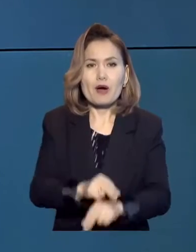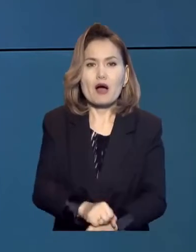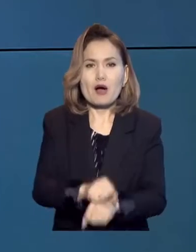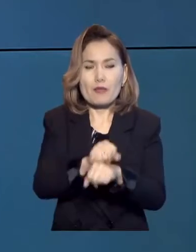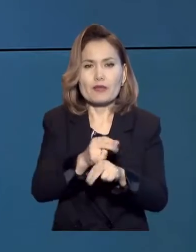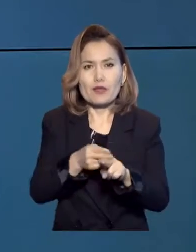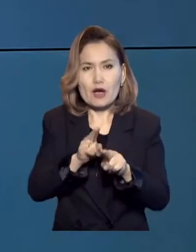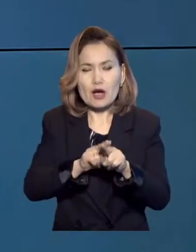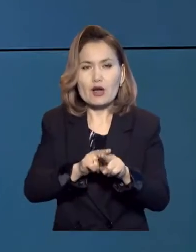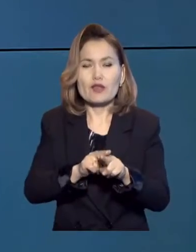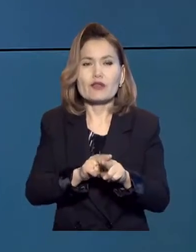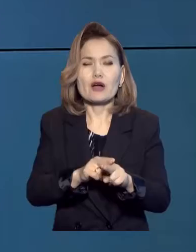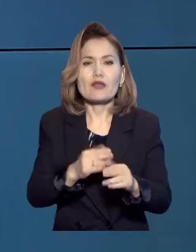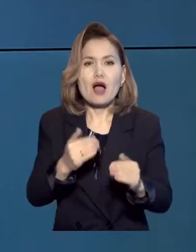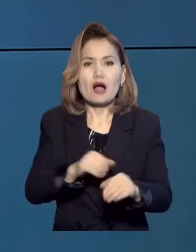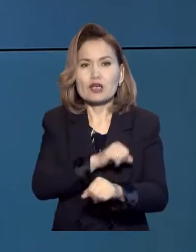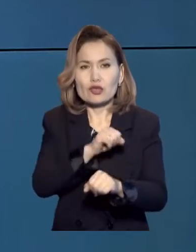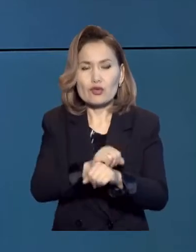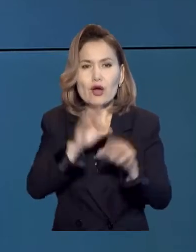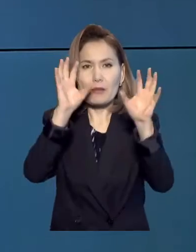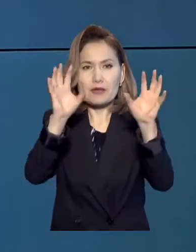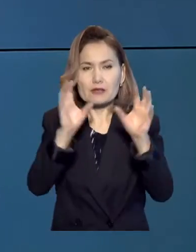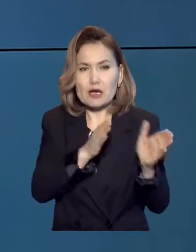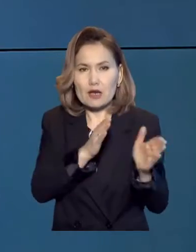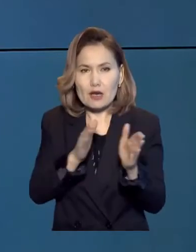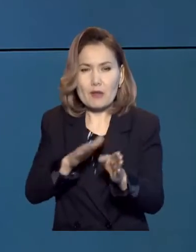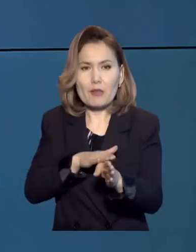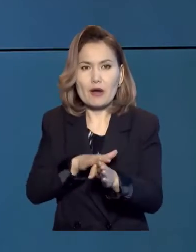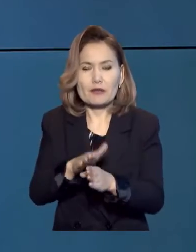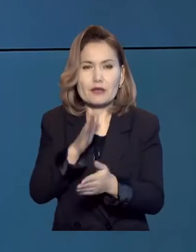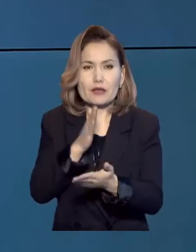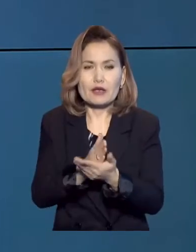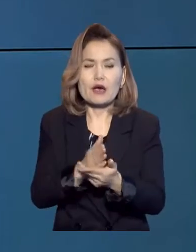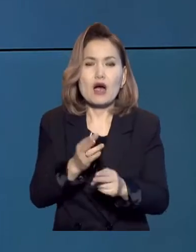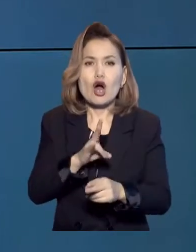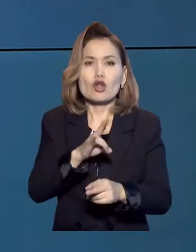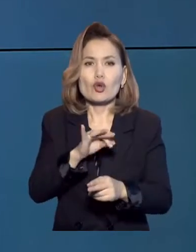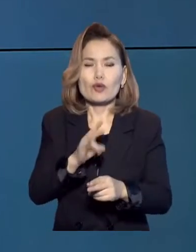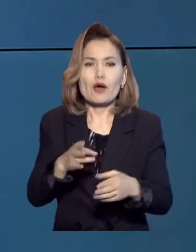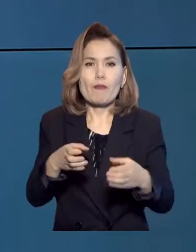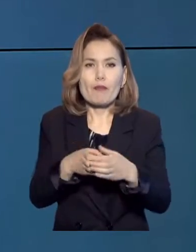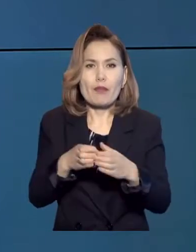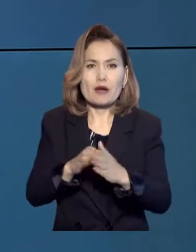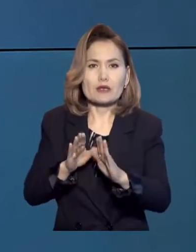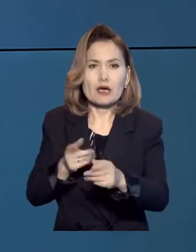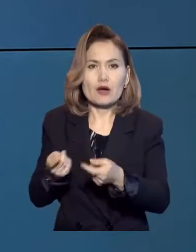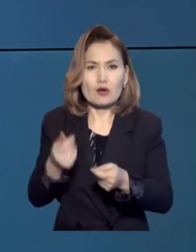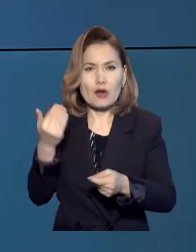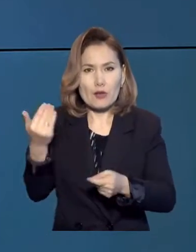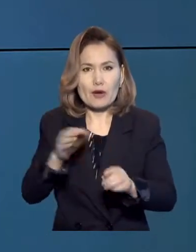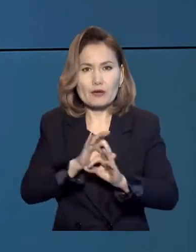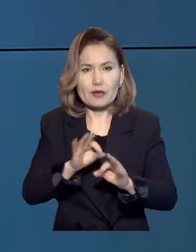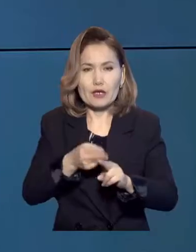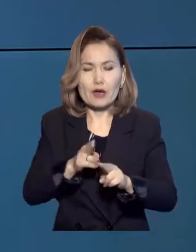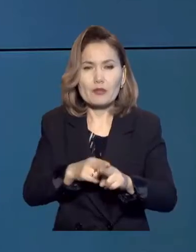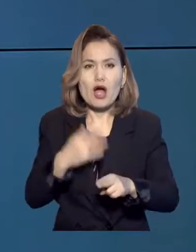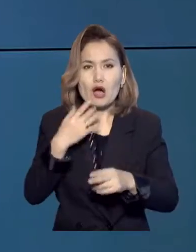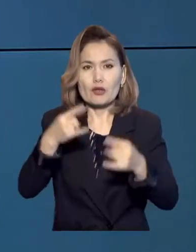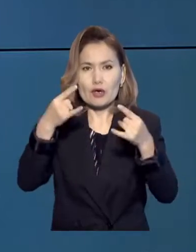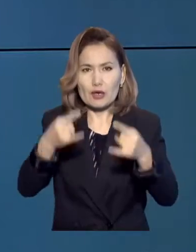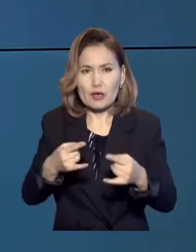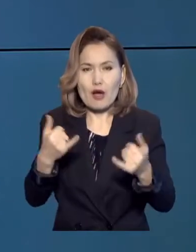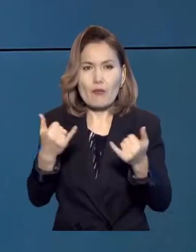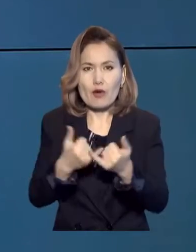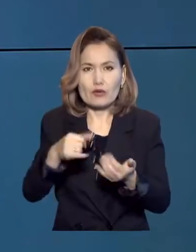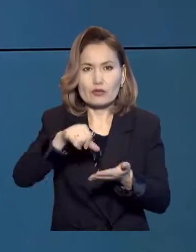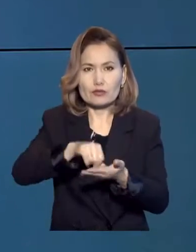бойынша заңнамаларға реттеу енгізілуі керек дейді Нұрдан партиясы төрағасының бірінші орынбасарының міндетін атқарушы Арман Қырықбаев. Ол ұлттық арнаға қонақ